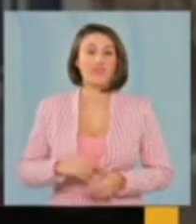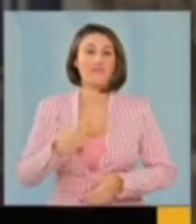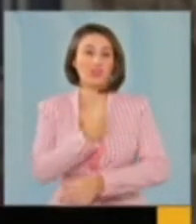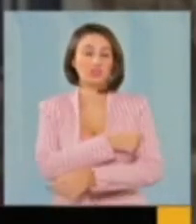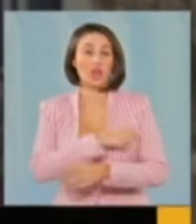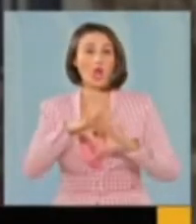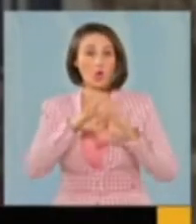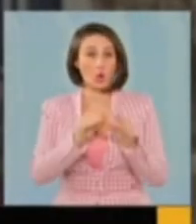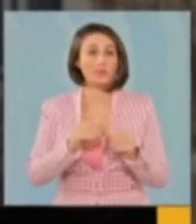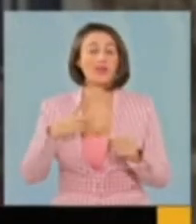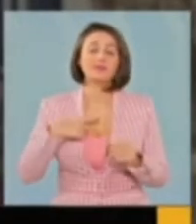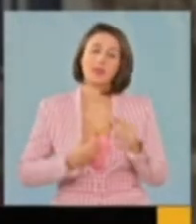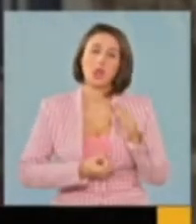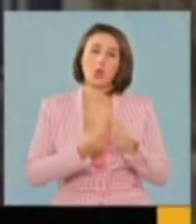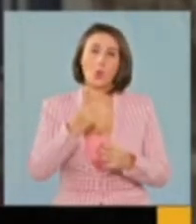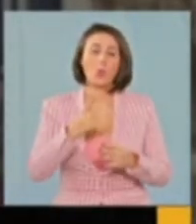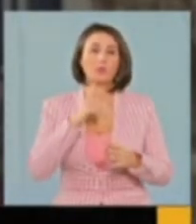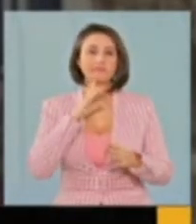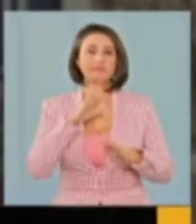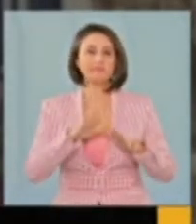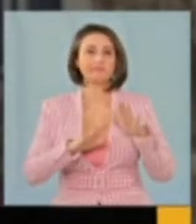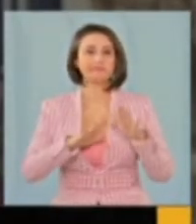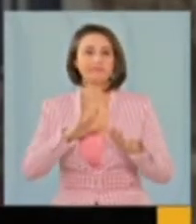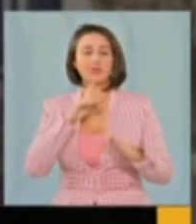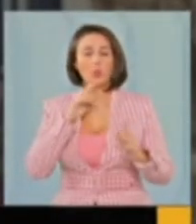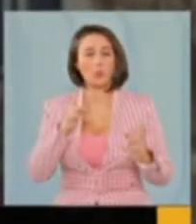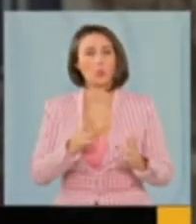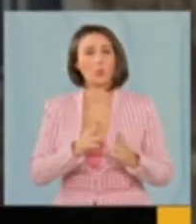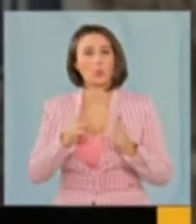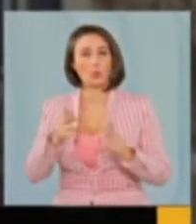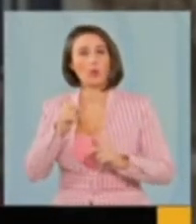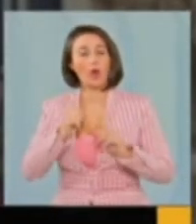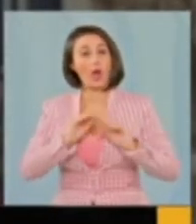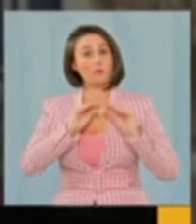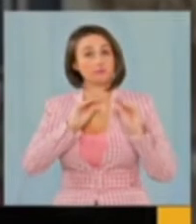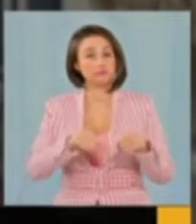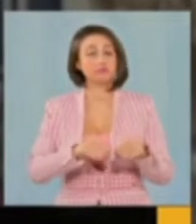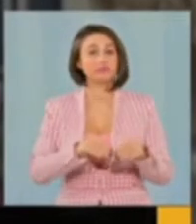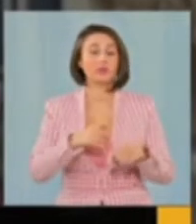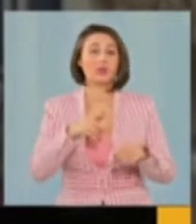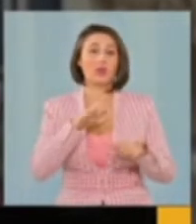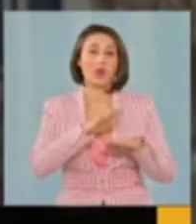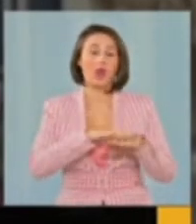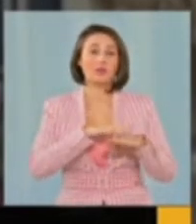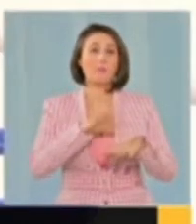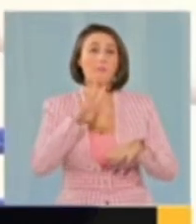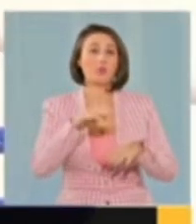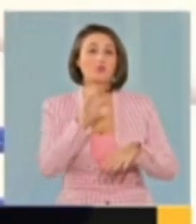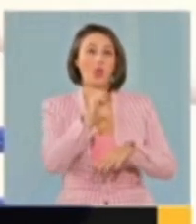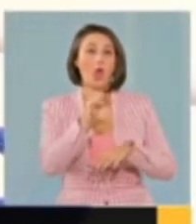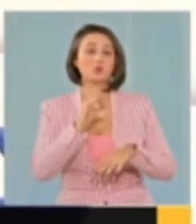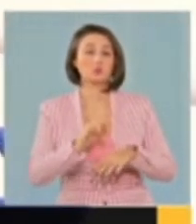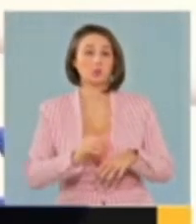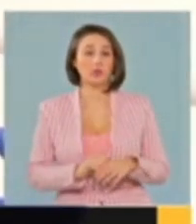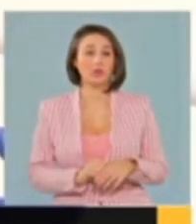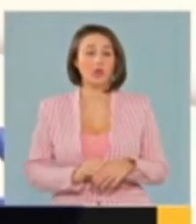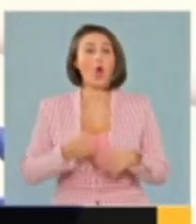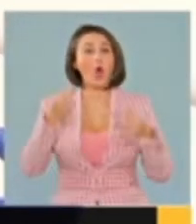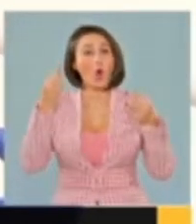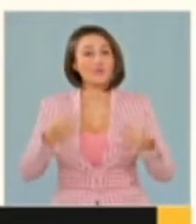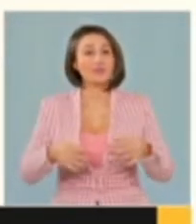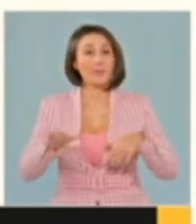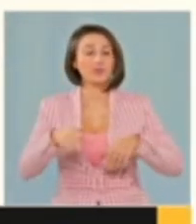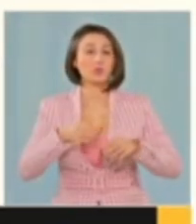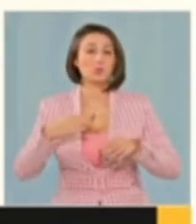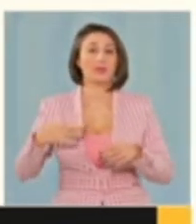Vaccinarea în România este din nou în ritm de melc, deși ne apropiem cu greu de o rată de imunizare de 40%. Oficialii din